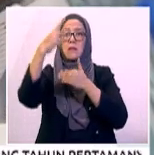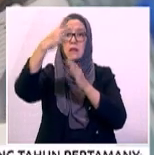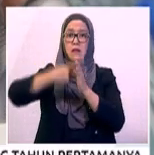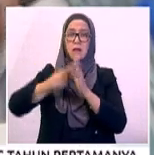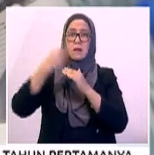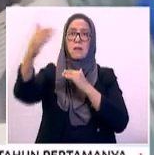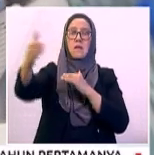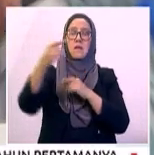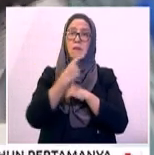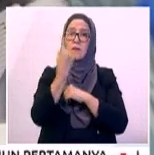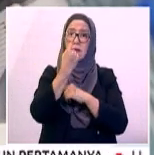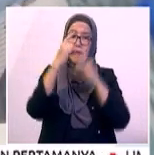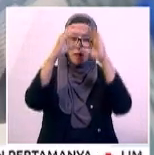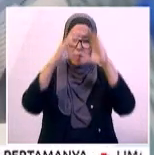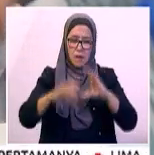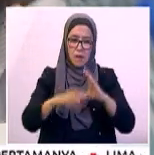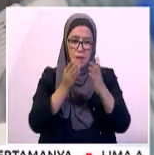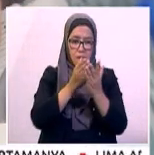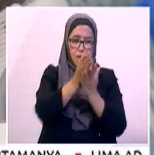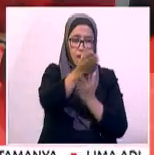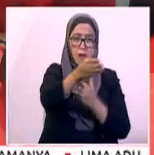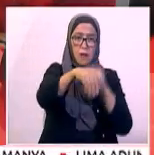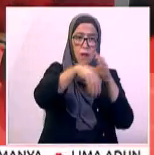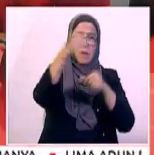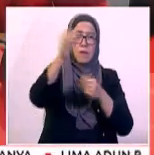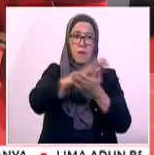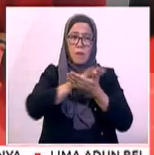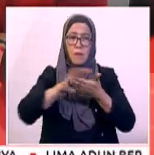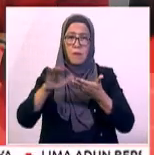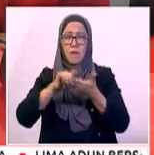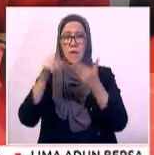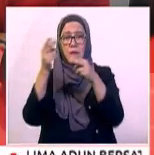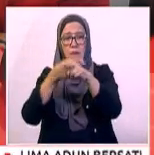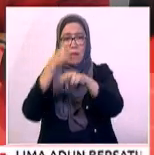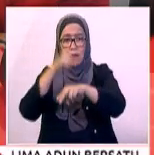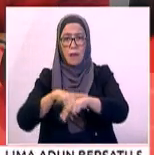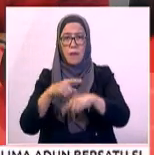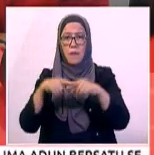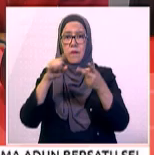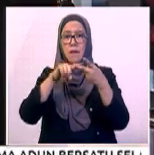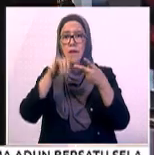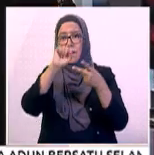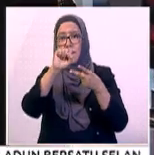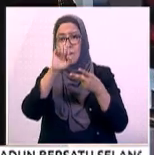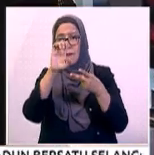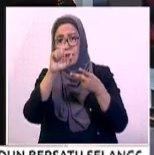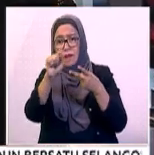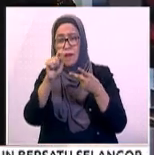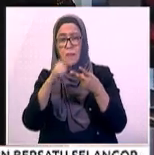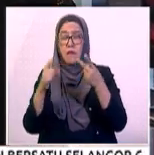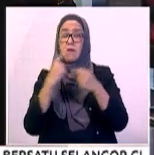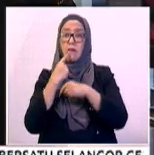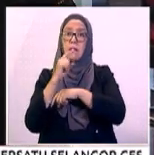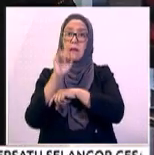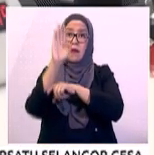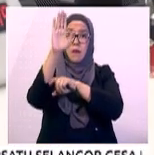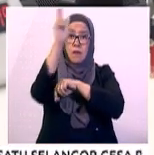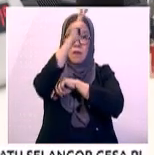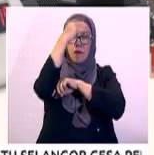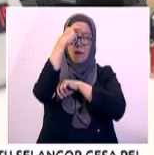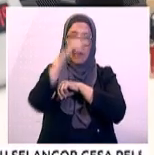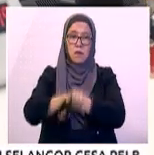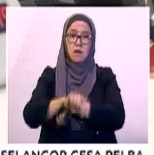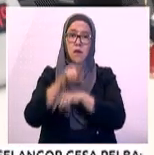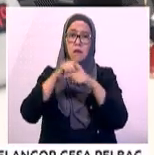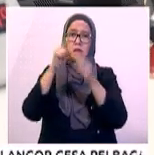saluran keluar bersih jangka pendek aset mata wang asing luar jangka adalah jaminan kerajaan bagi hutang luar negara